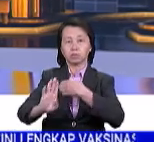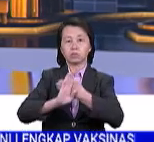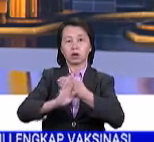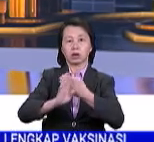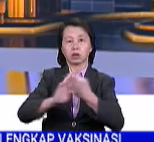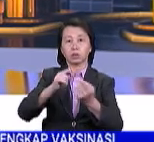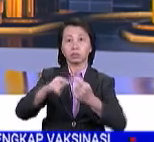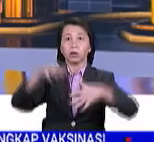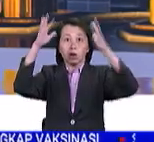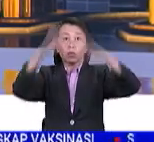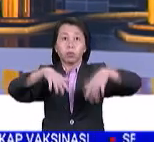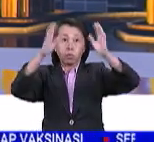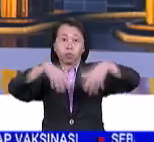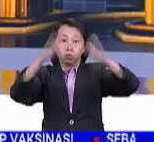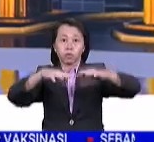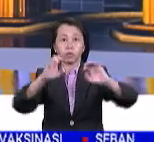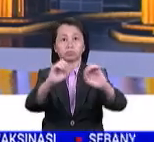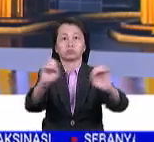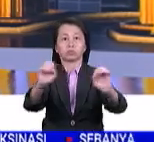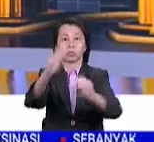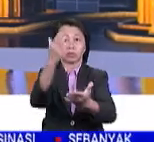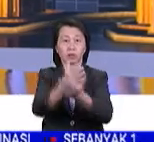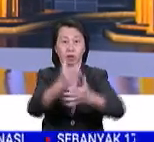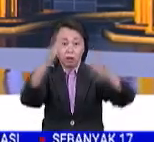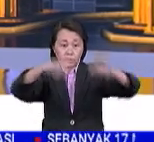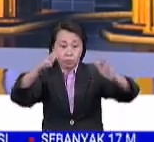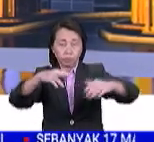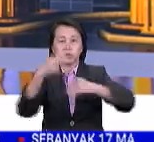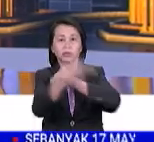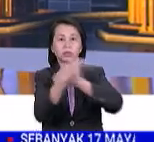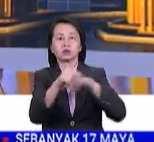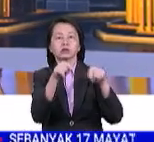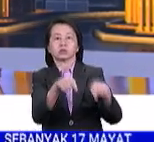apabila hujan berterusan tanpa henti di negeri terbabit.